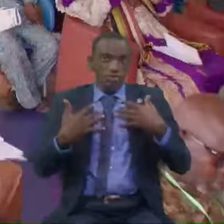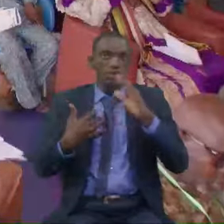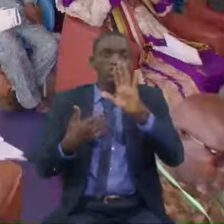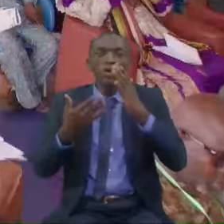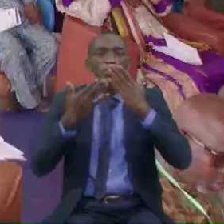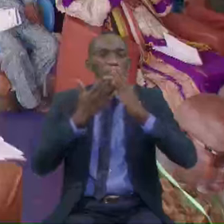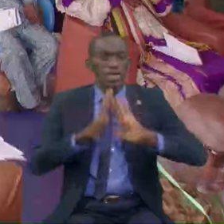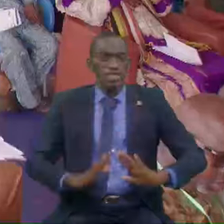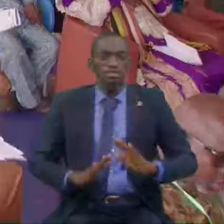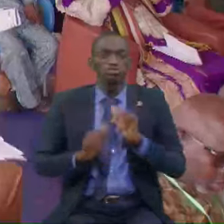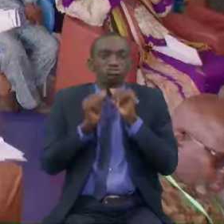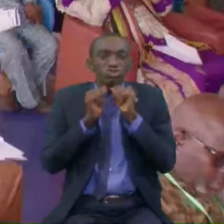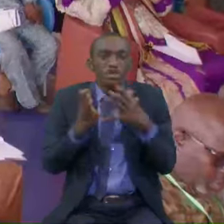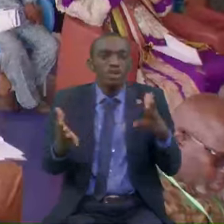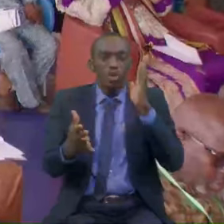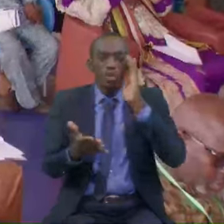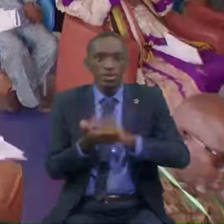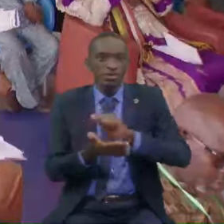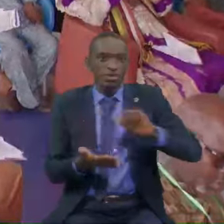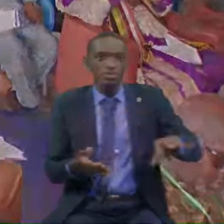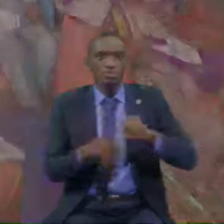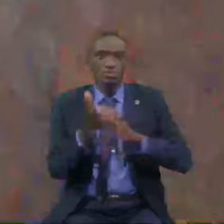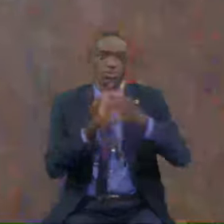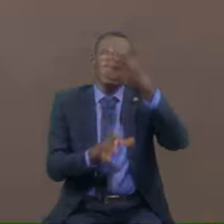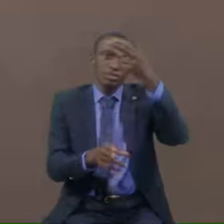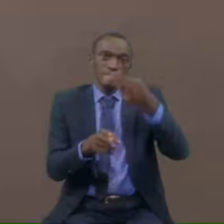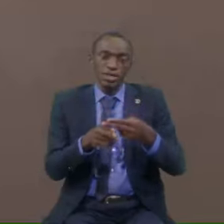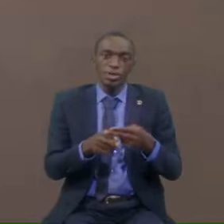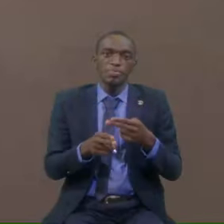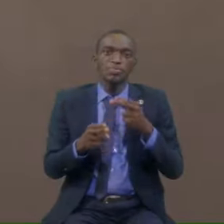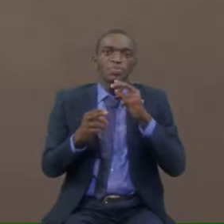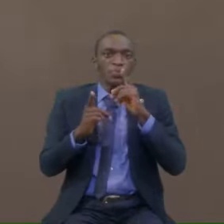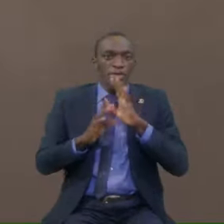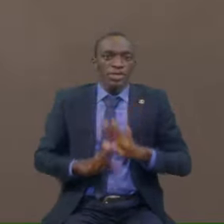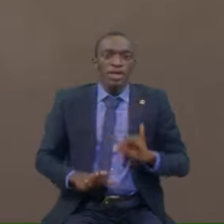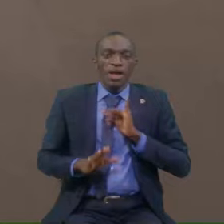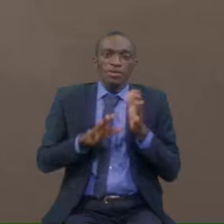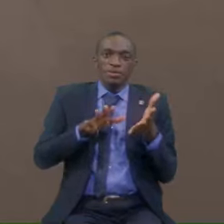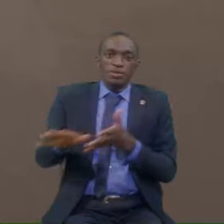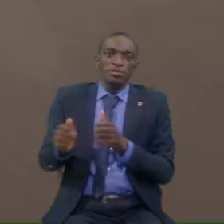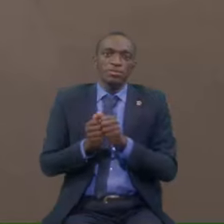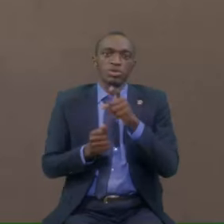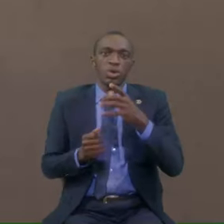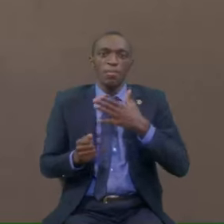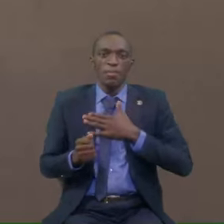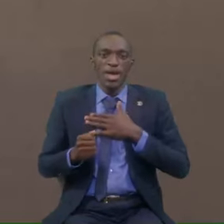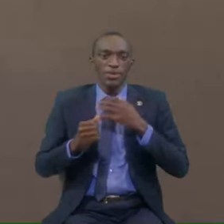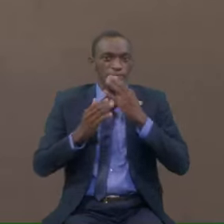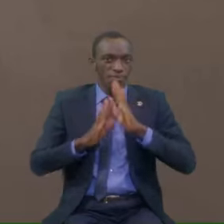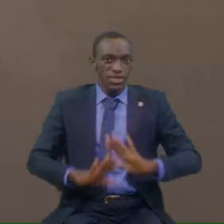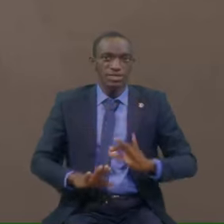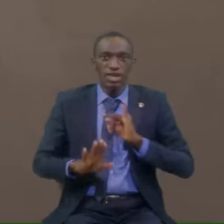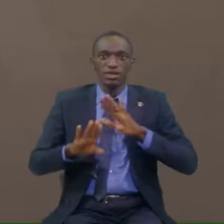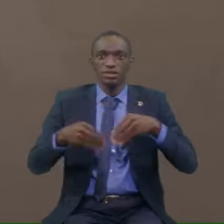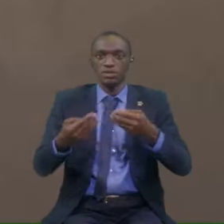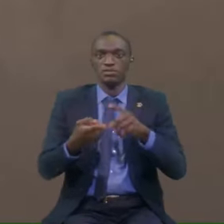cela. La paix, je vous laisse ma paix. Je vous laisse ma paix, je vous donne ma paix. Je